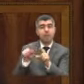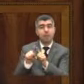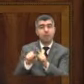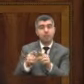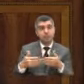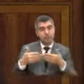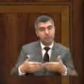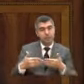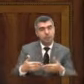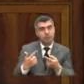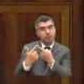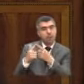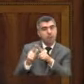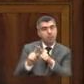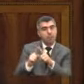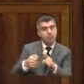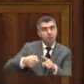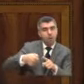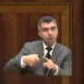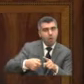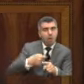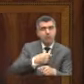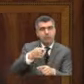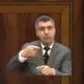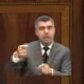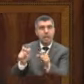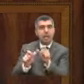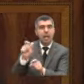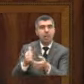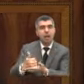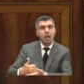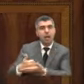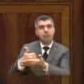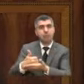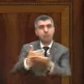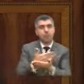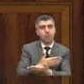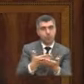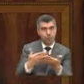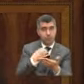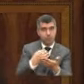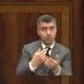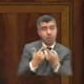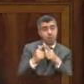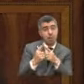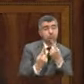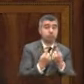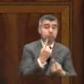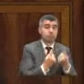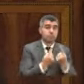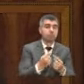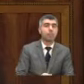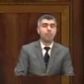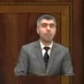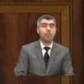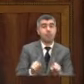الظرفيه، وبدات تتوزع القفاف مستغله بذلك حاجه المتضرر من هذا القرار لتحقيق اهداف معينه.